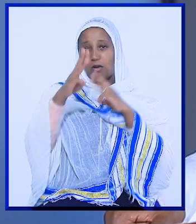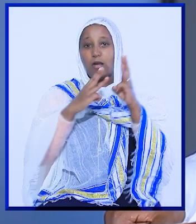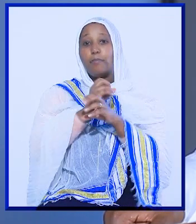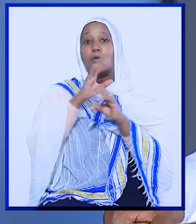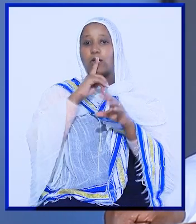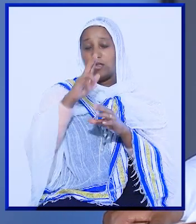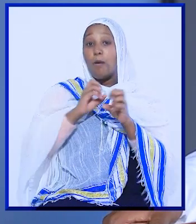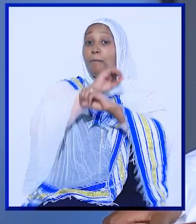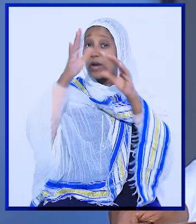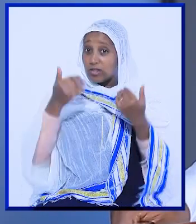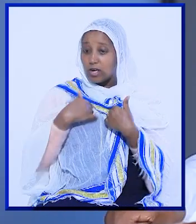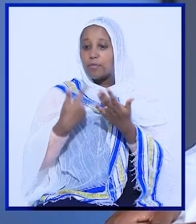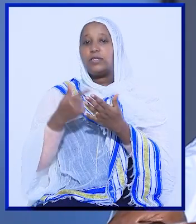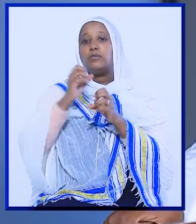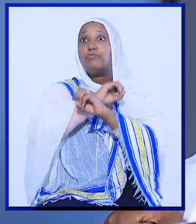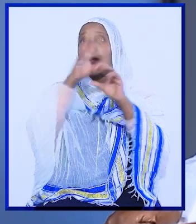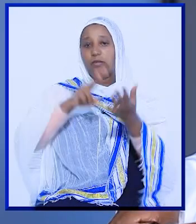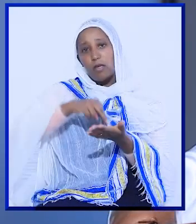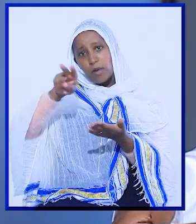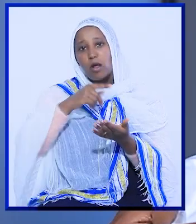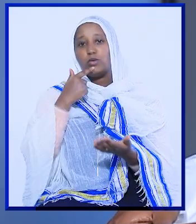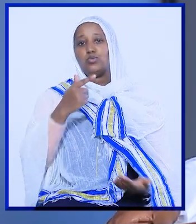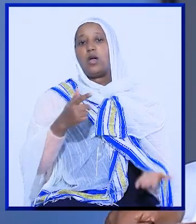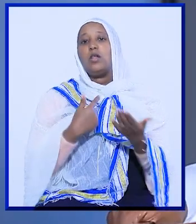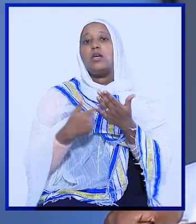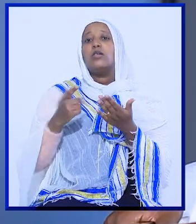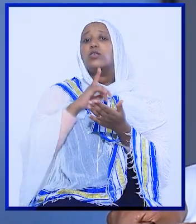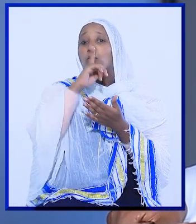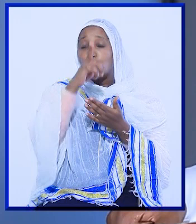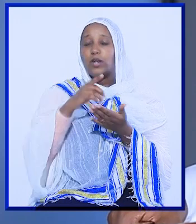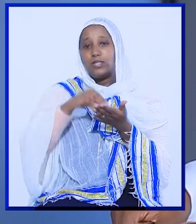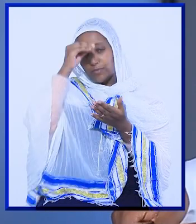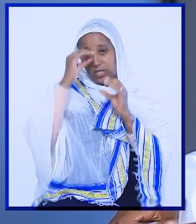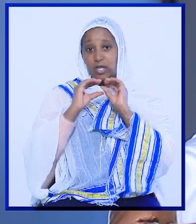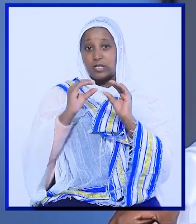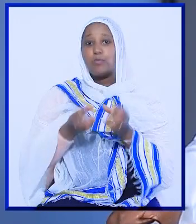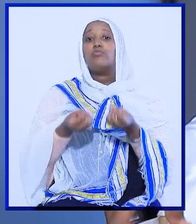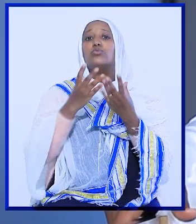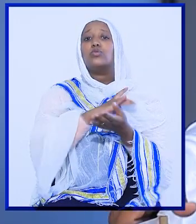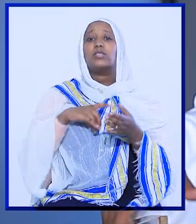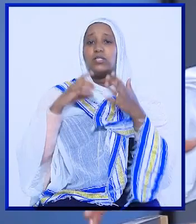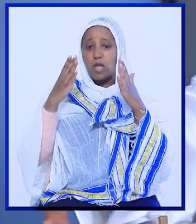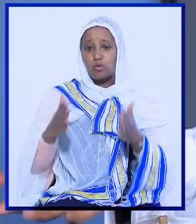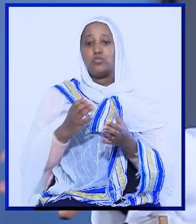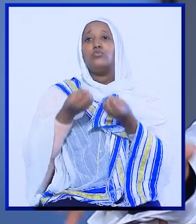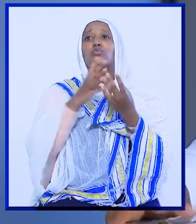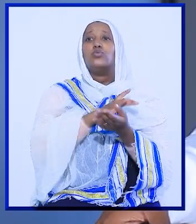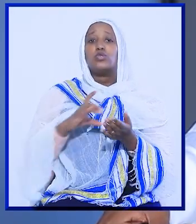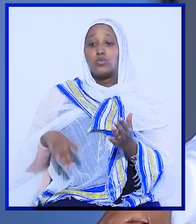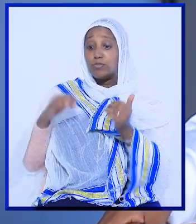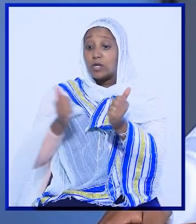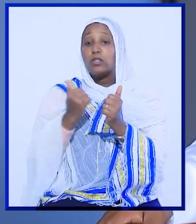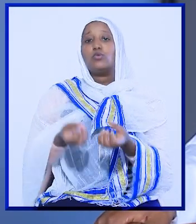ነኝ የዓለም ብርሃን ነኝ ብርሃን ሳለላችሁ በዚህ ብርሃን ተመላለሱ እያለ ይህንን የእውነት ትምህርት እያስተማረ ብዙ ክርስቲያኖችን ብዙ